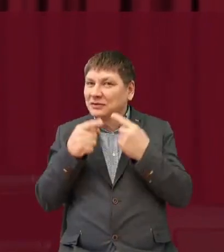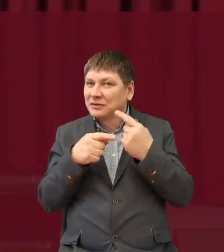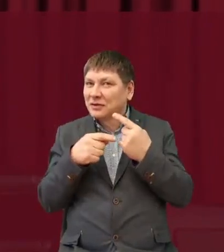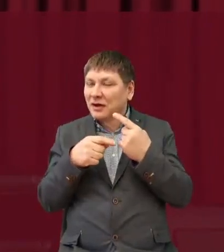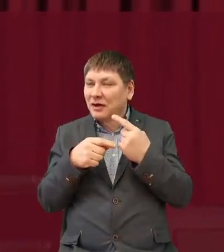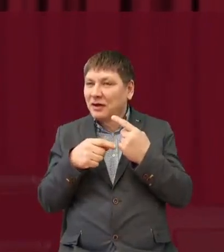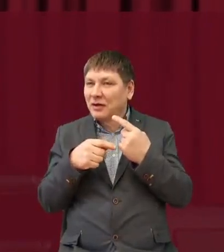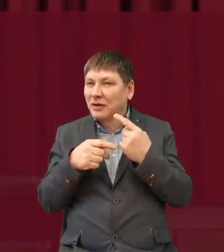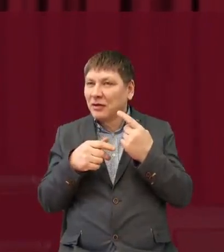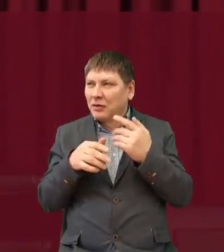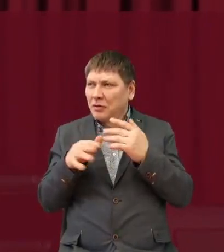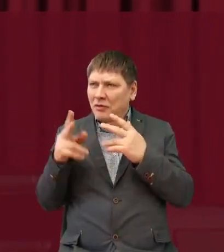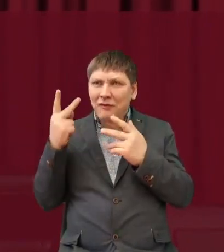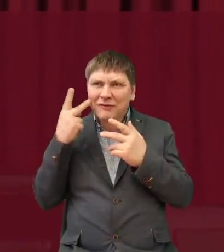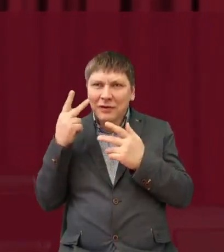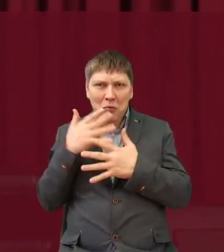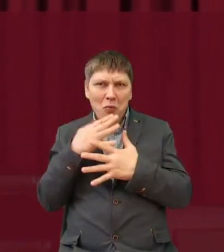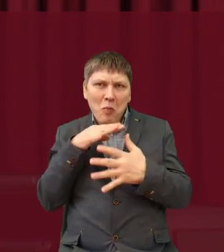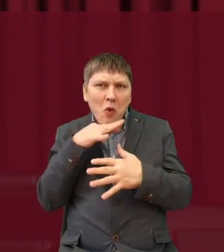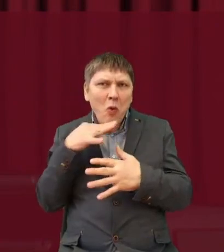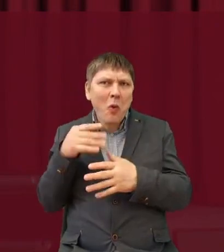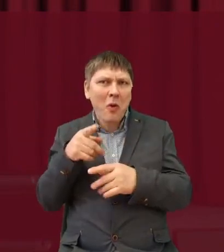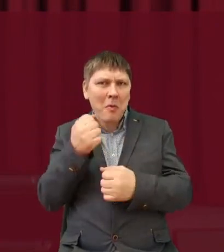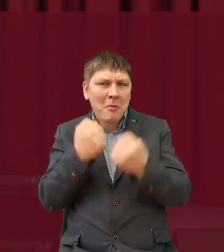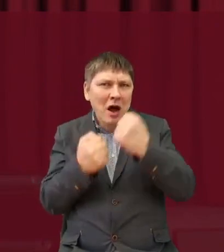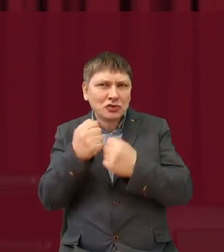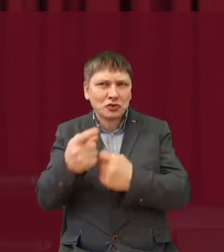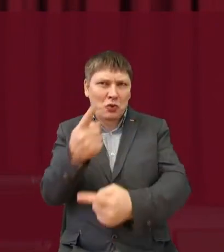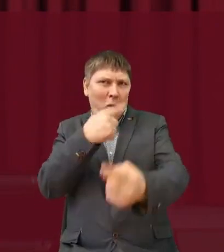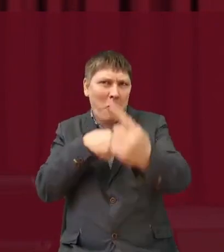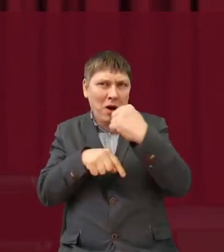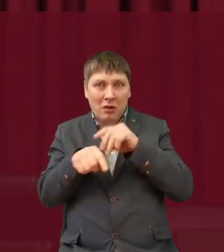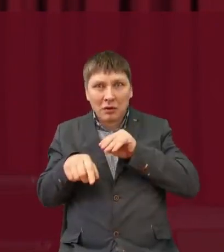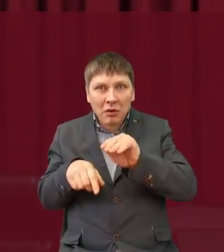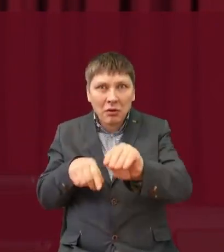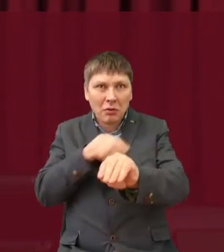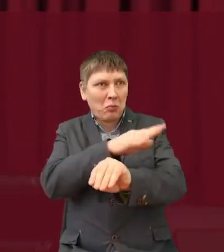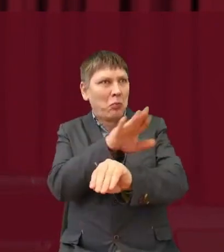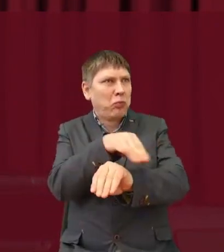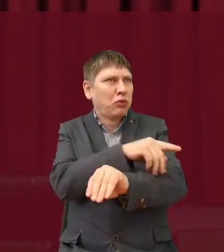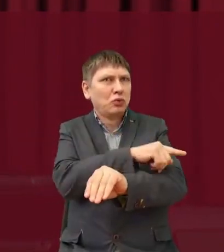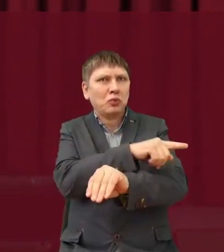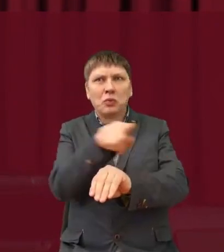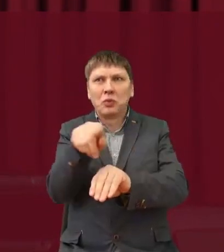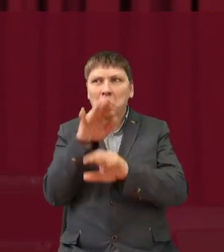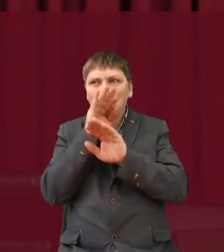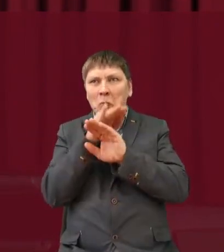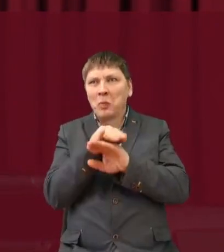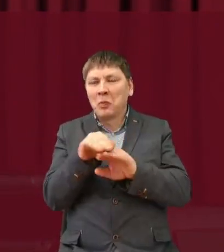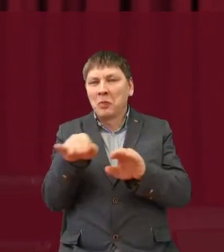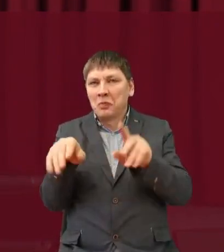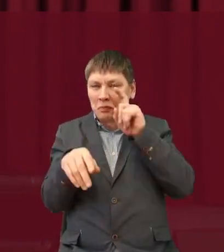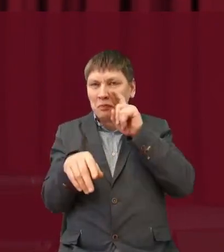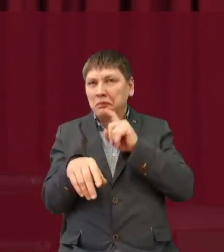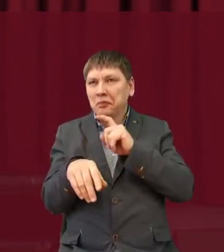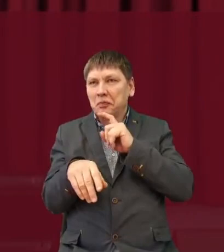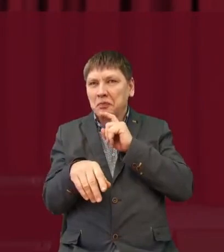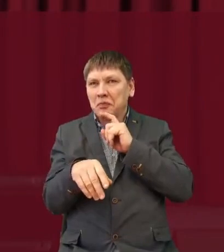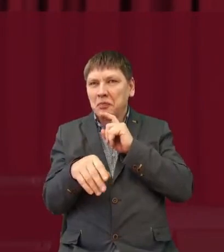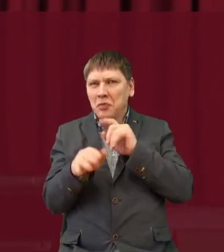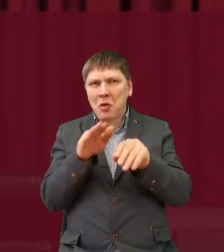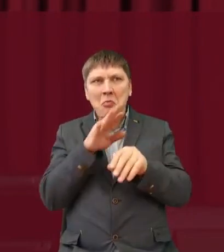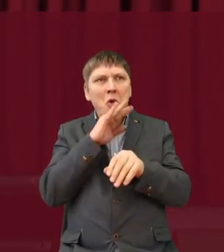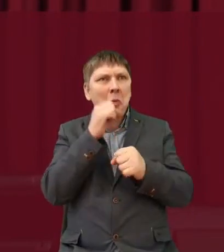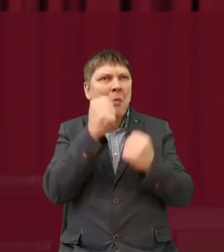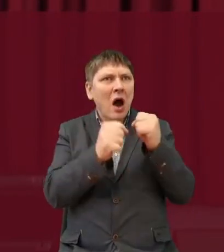суета движения выезжают заезжают полупустая парковка тут тишина полная парковка машин